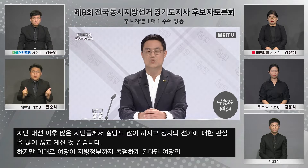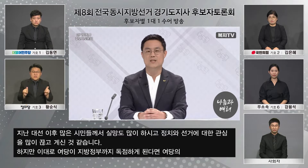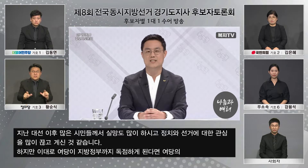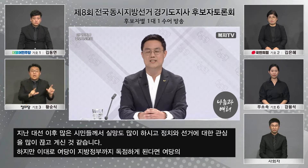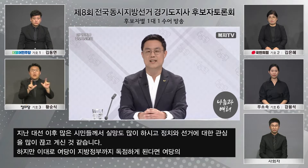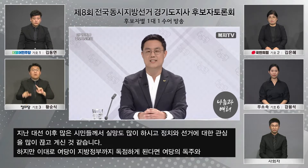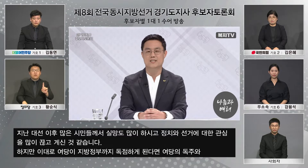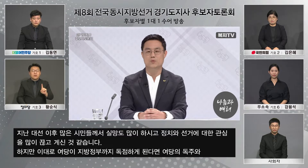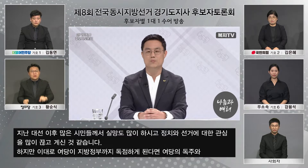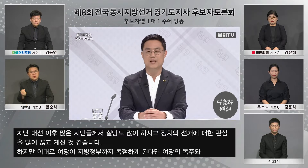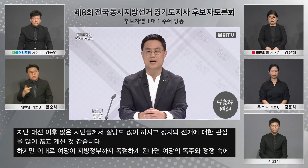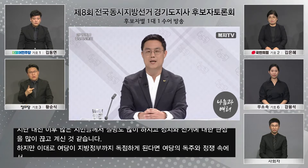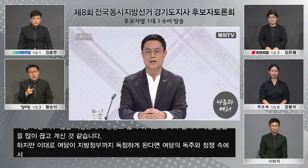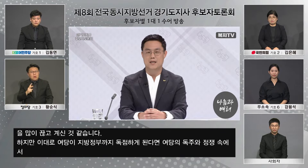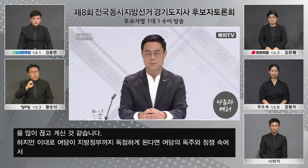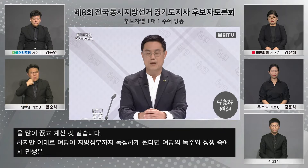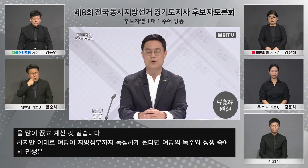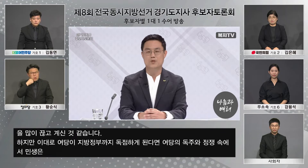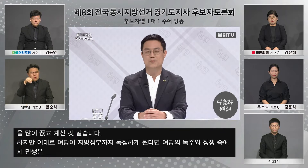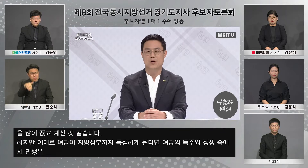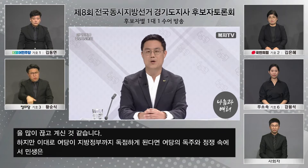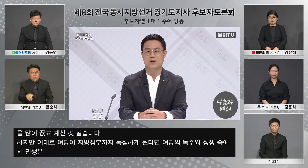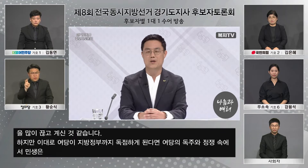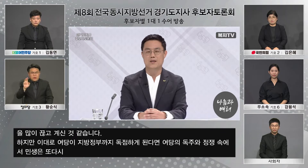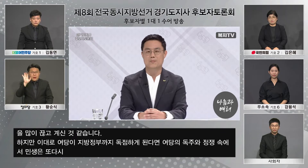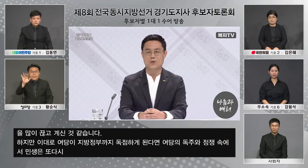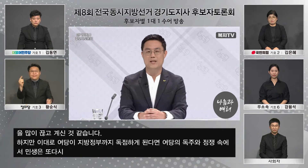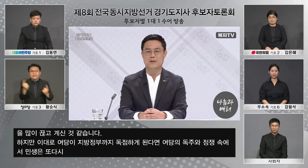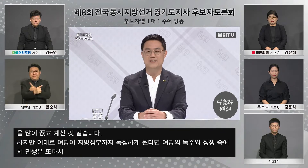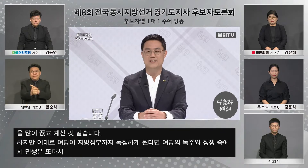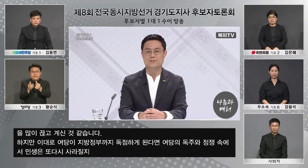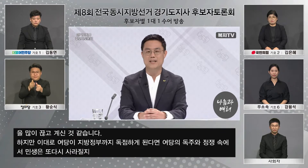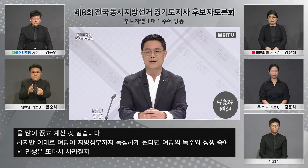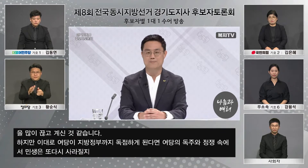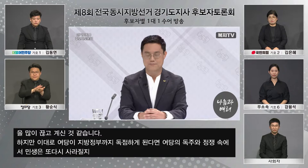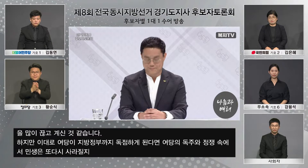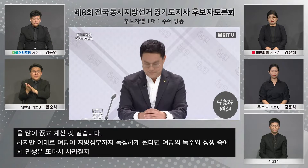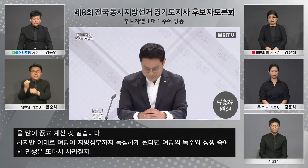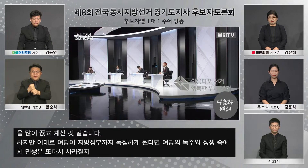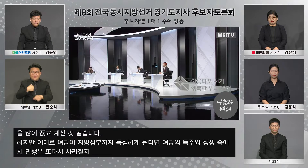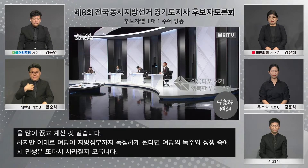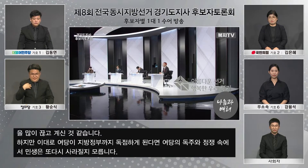민생은 또다시 사라질지 모릅니다. 바꿔주십시오. 변화를 만들겠습니다.